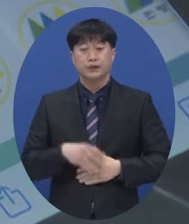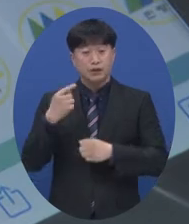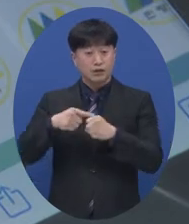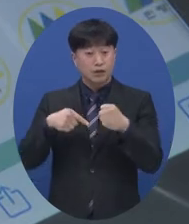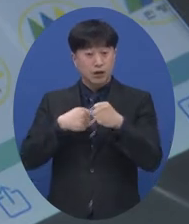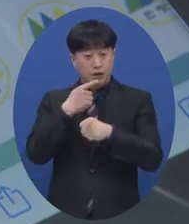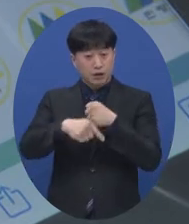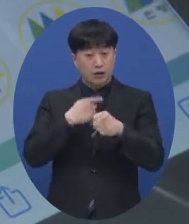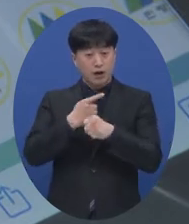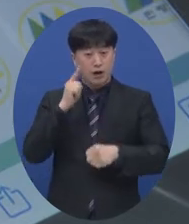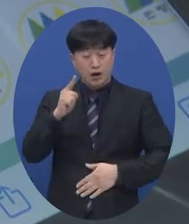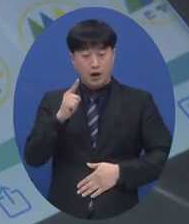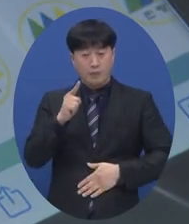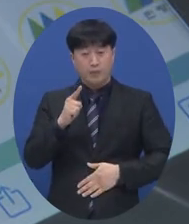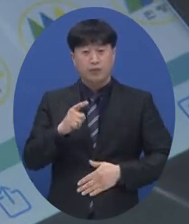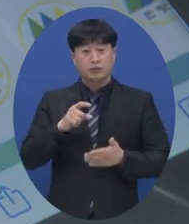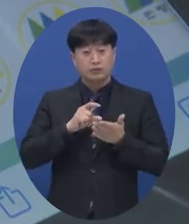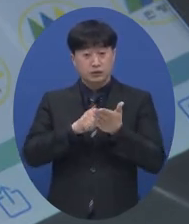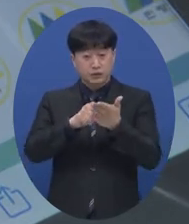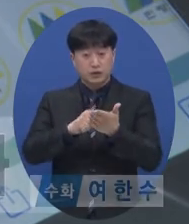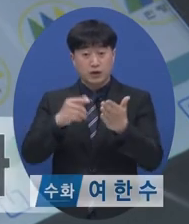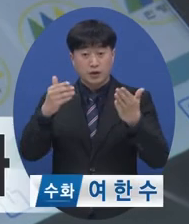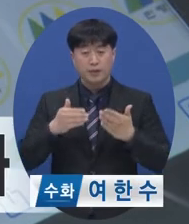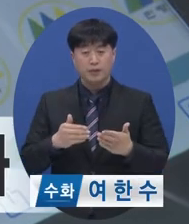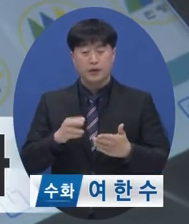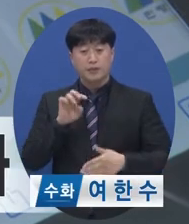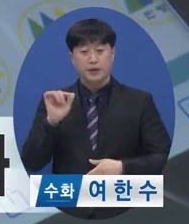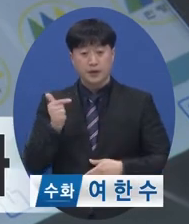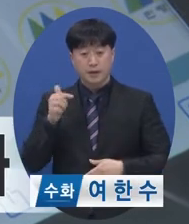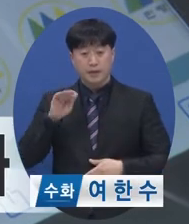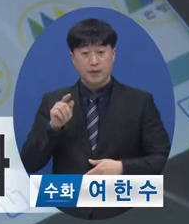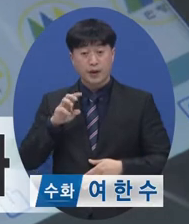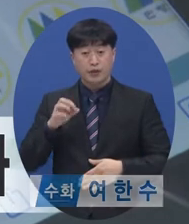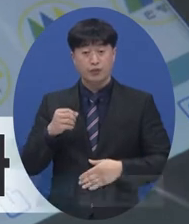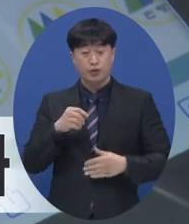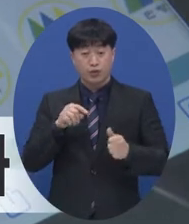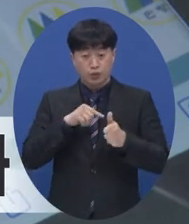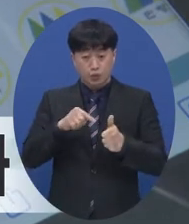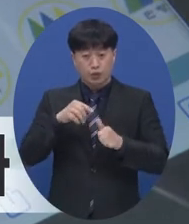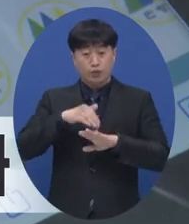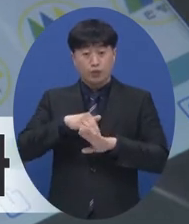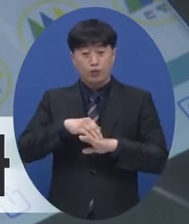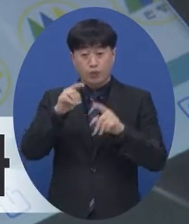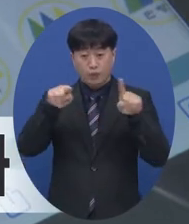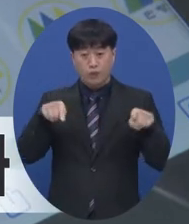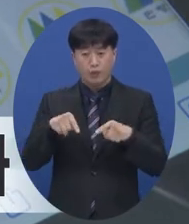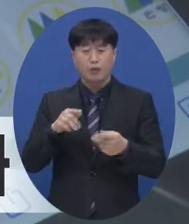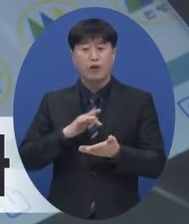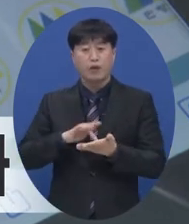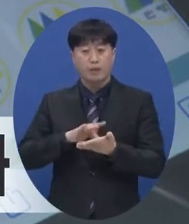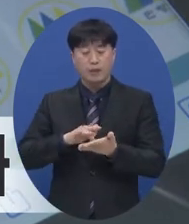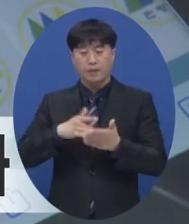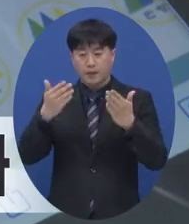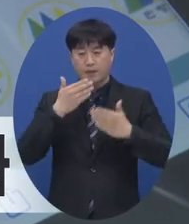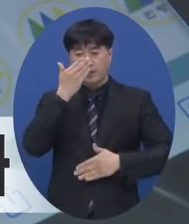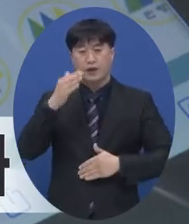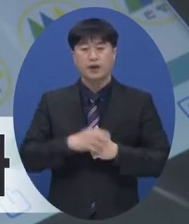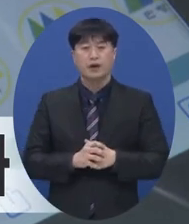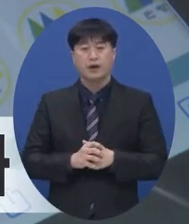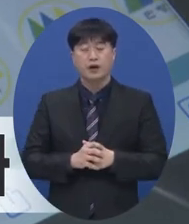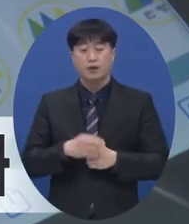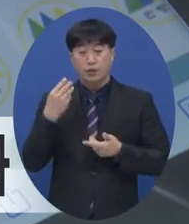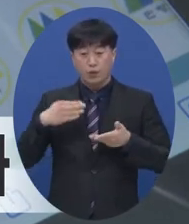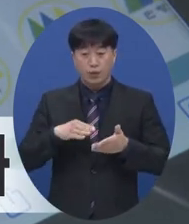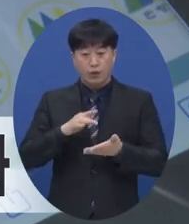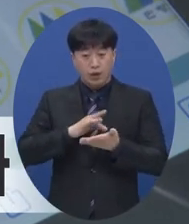1년에 한번씩 등기로 받았던 민방위 교육훈련 통지서를 이제는 모바일로 받을 수 있습니다 경기도가